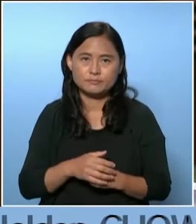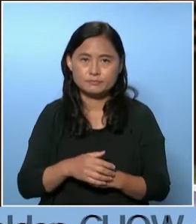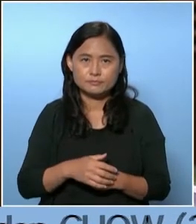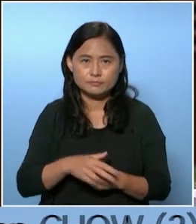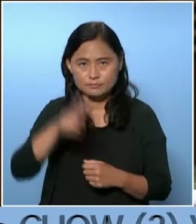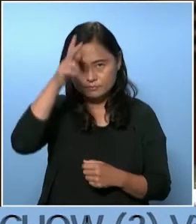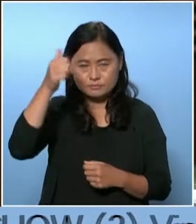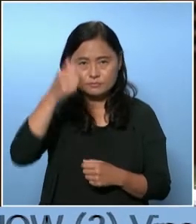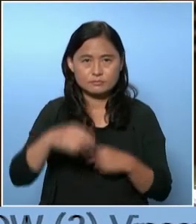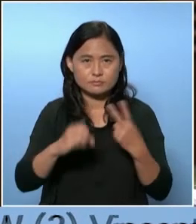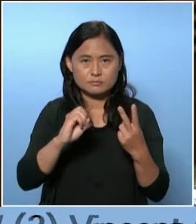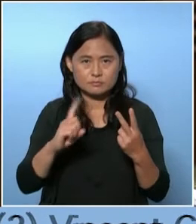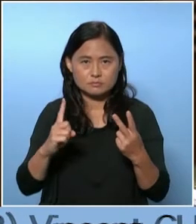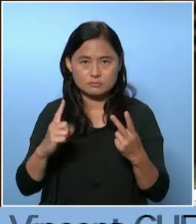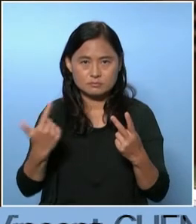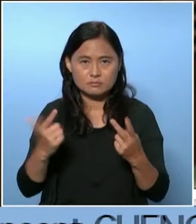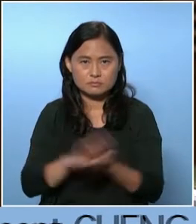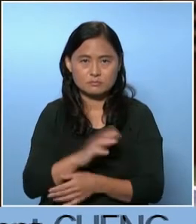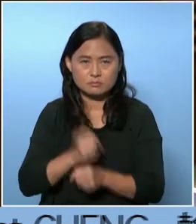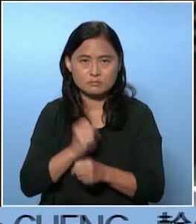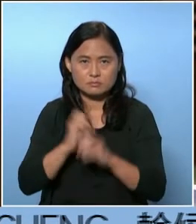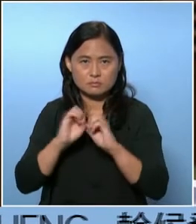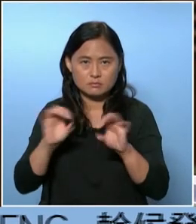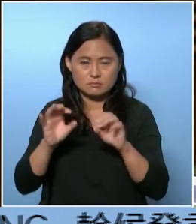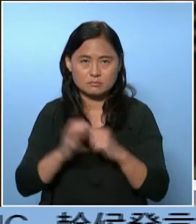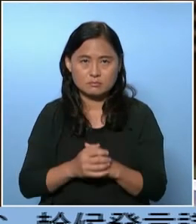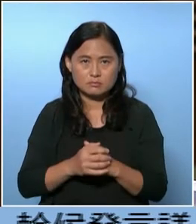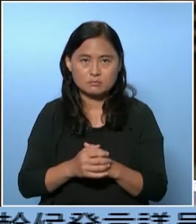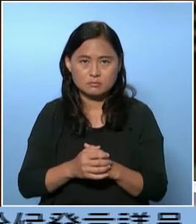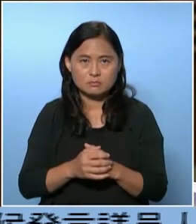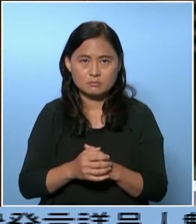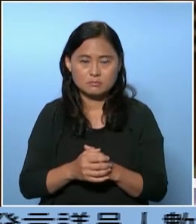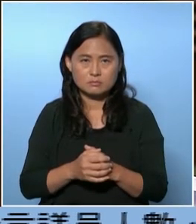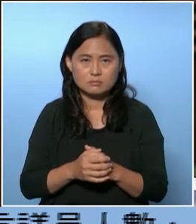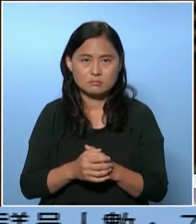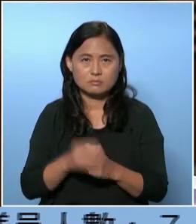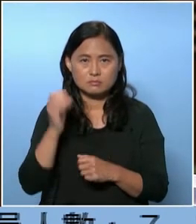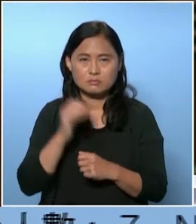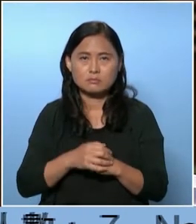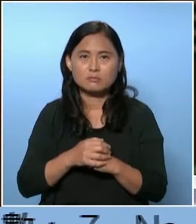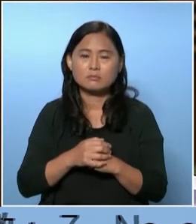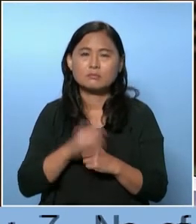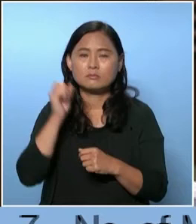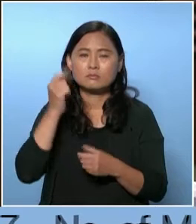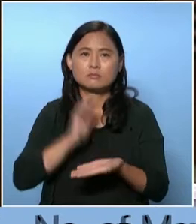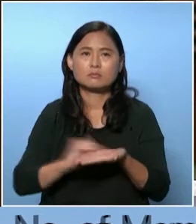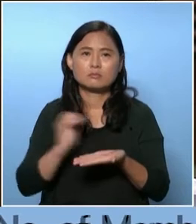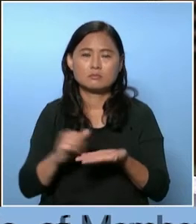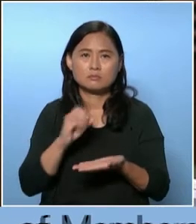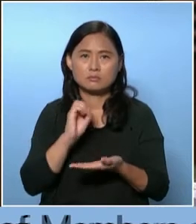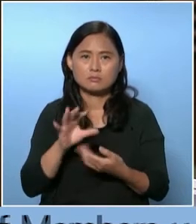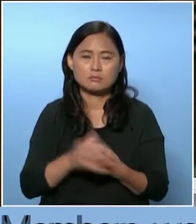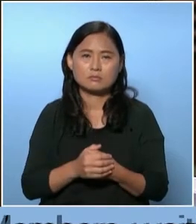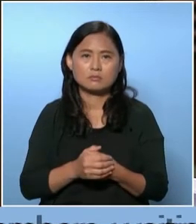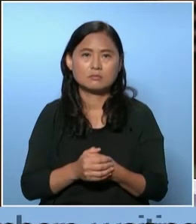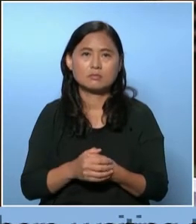官在2018年的施政報告中是特別清楚地指出泊